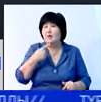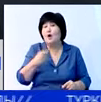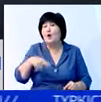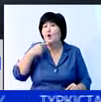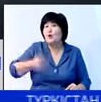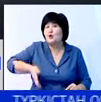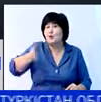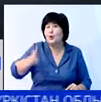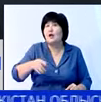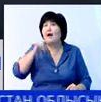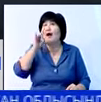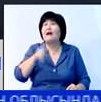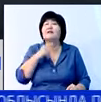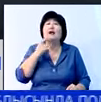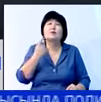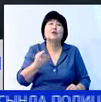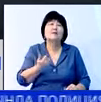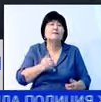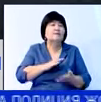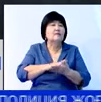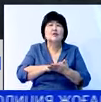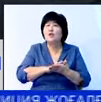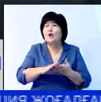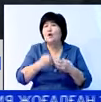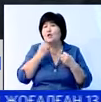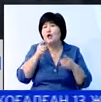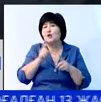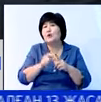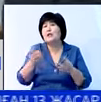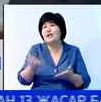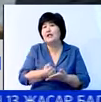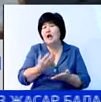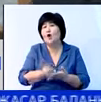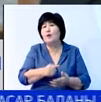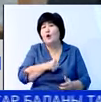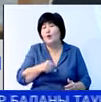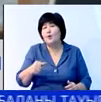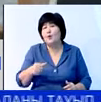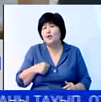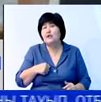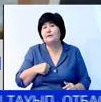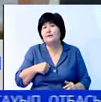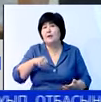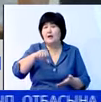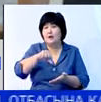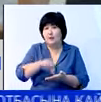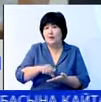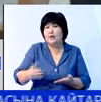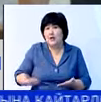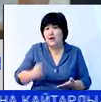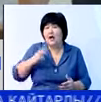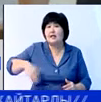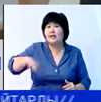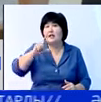сөйлегенде қазақтың бір тәуір ұтымды сөздерін тауып, өзі отырған елді,